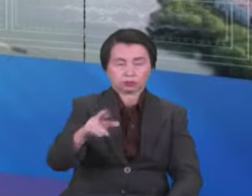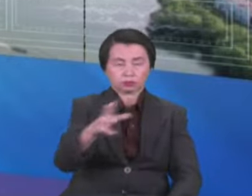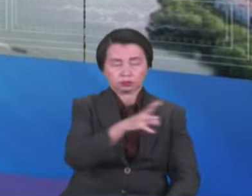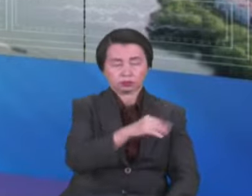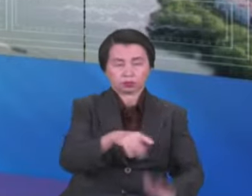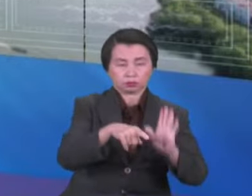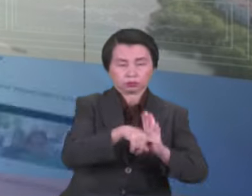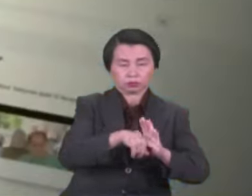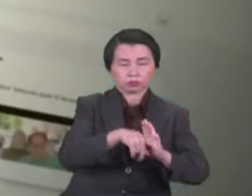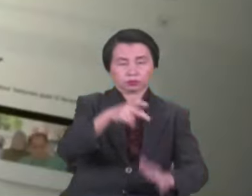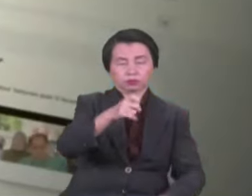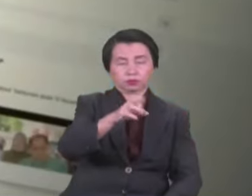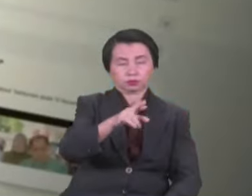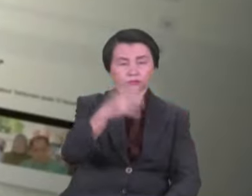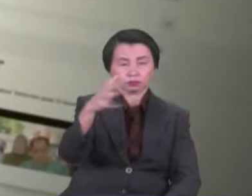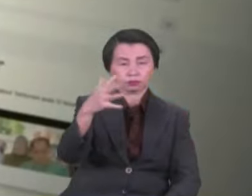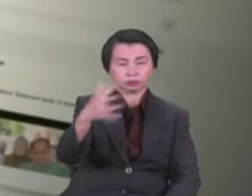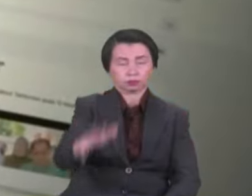ini.